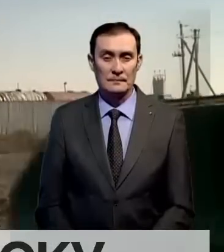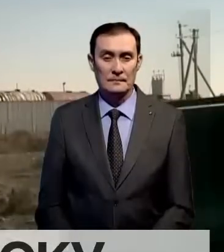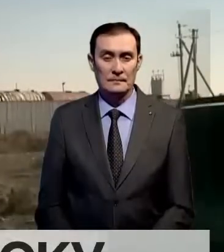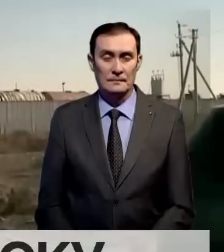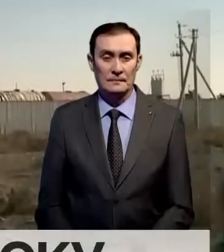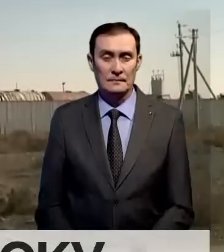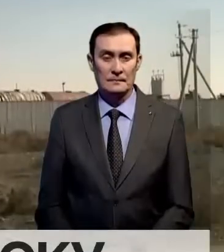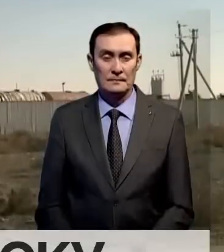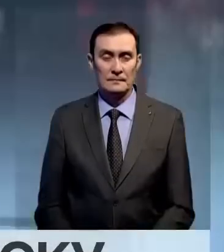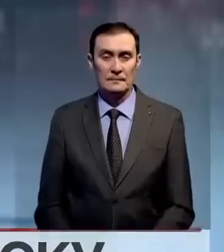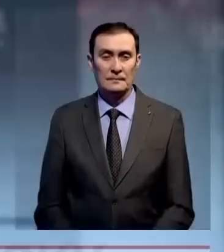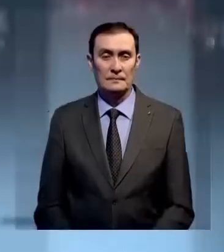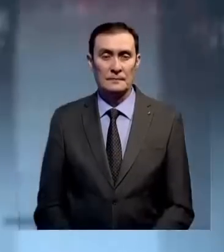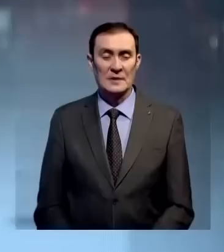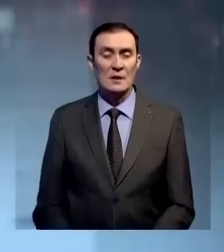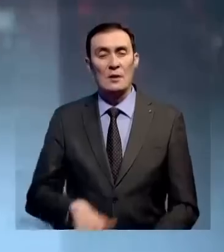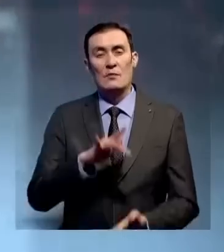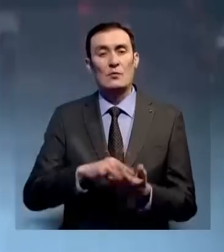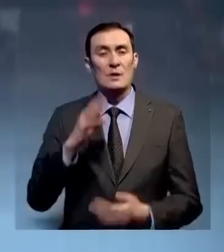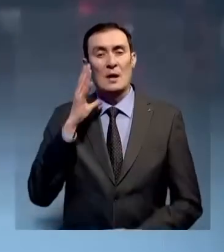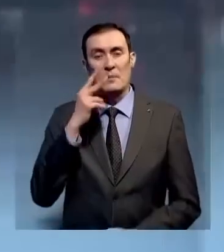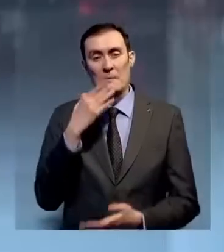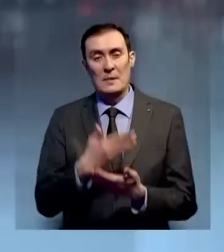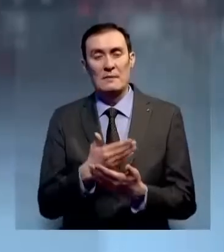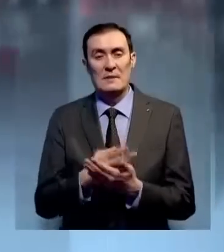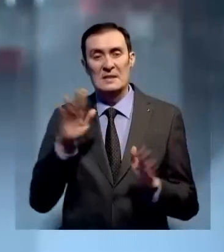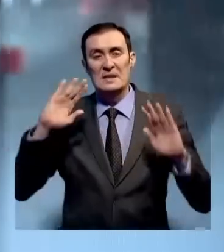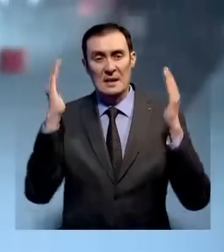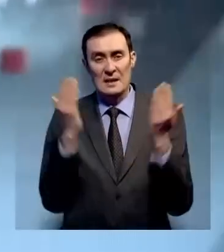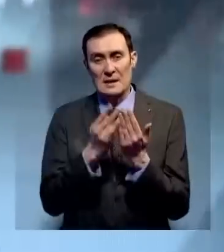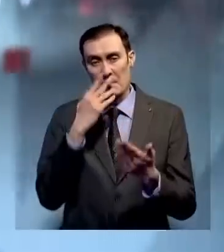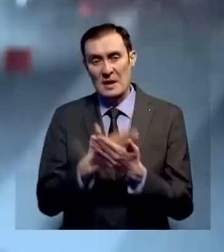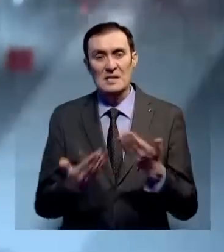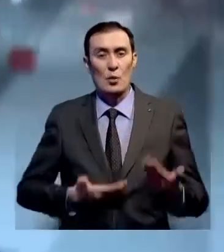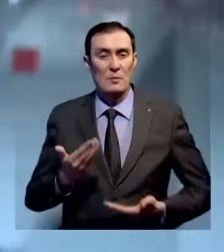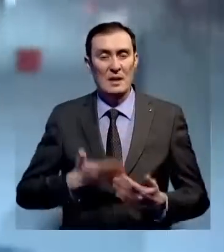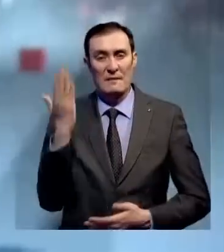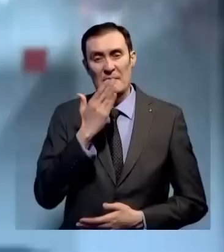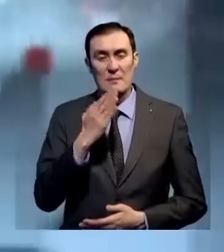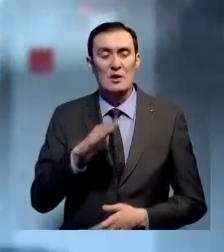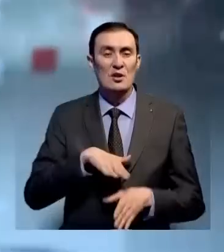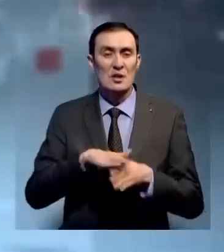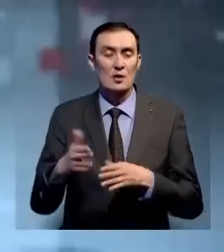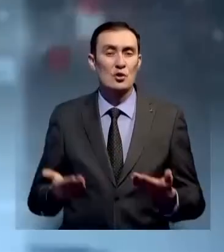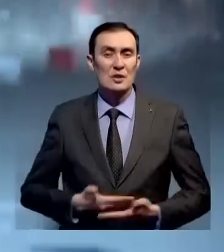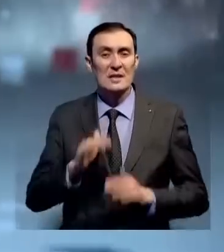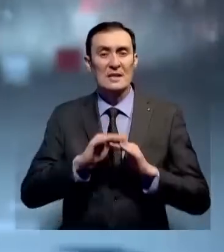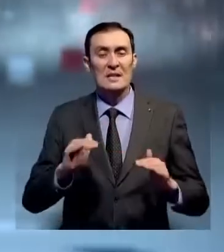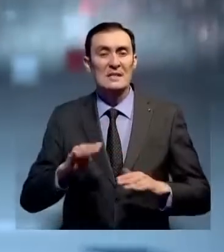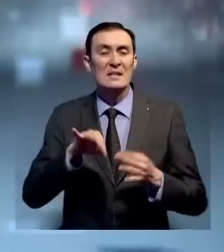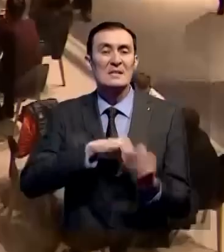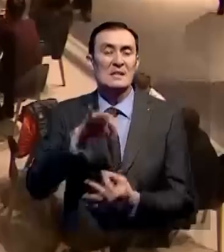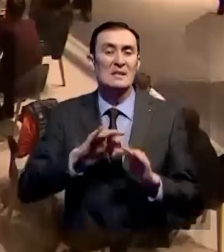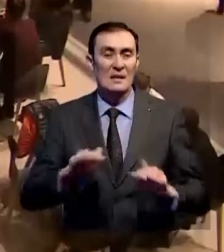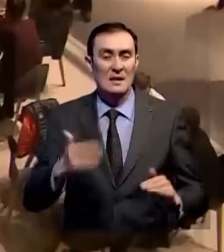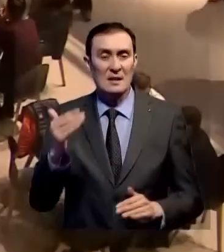24. В Алматы прошел закрытый показ документального фильма «Жаса». Он рассказывает о жизни детей из детских домов